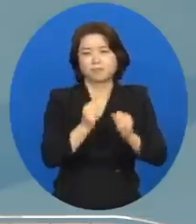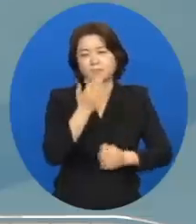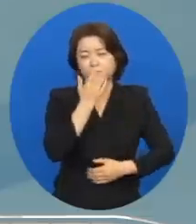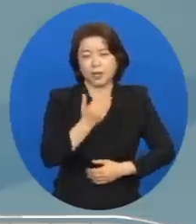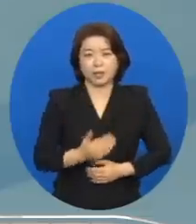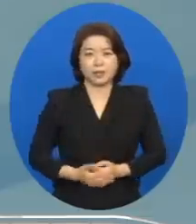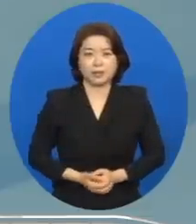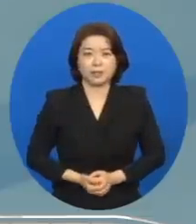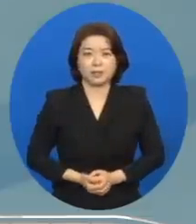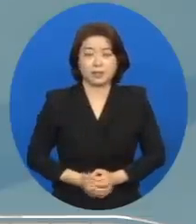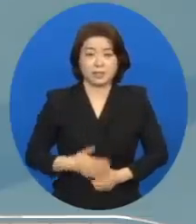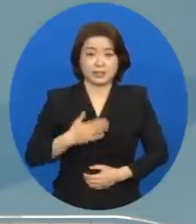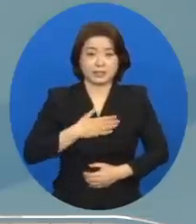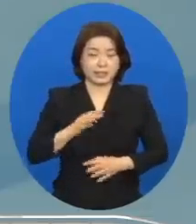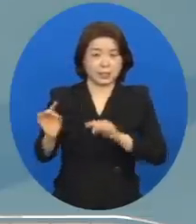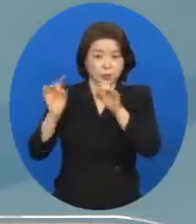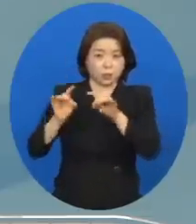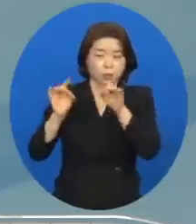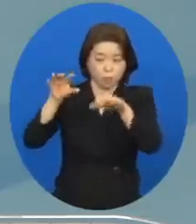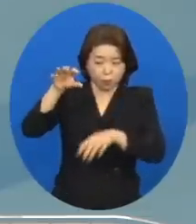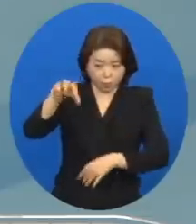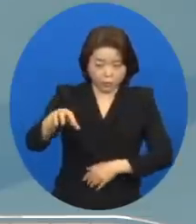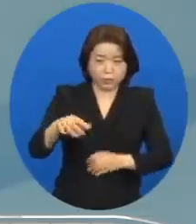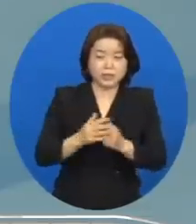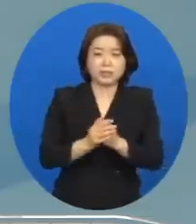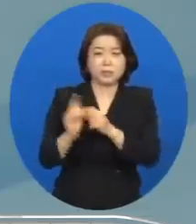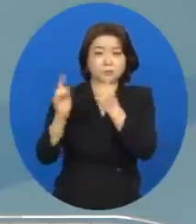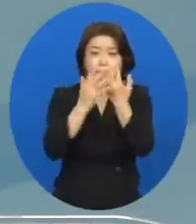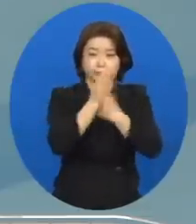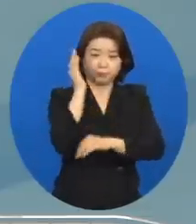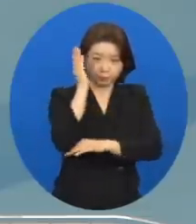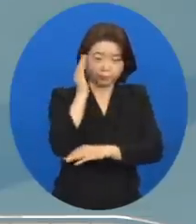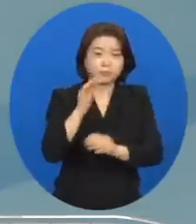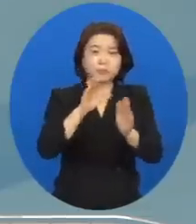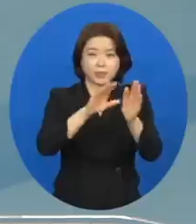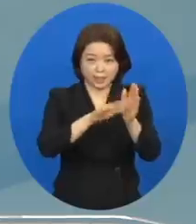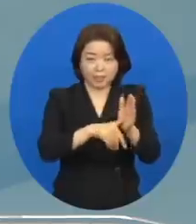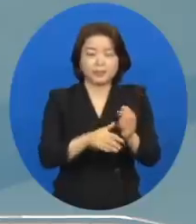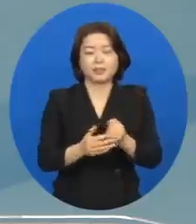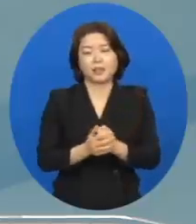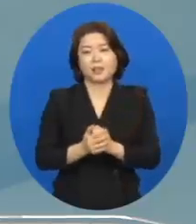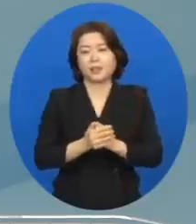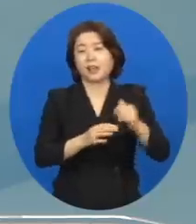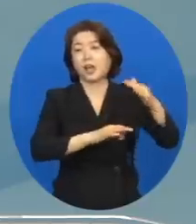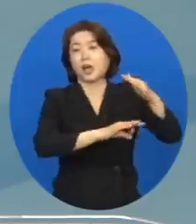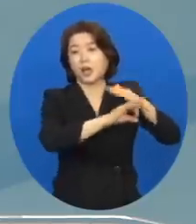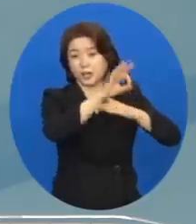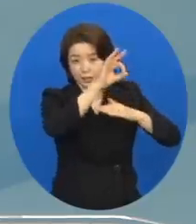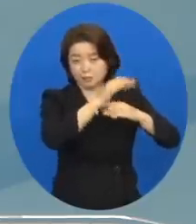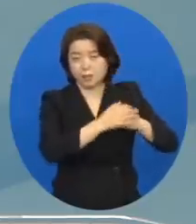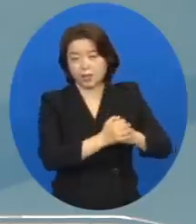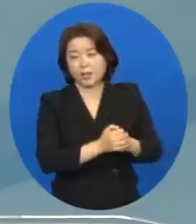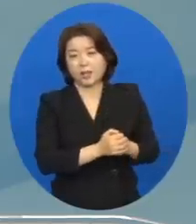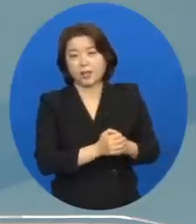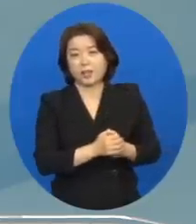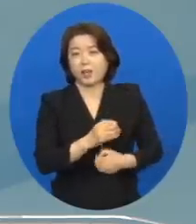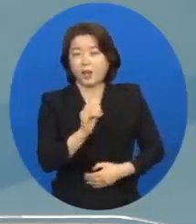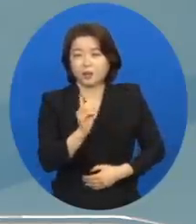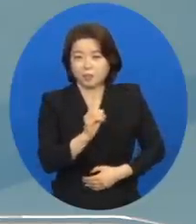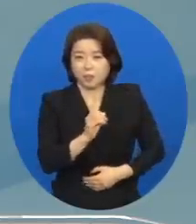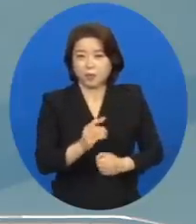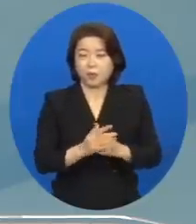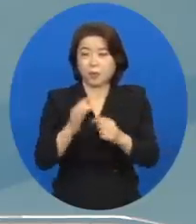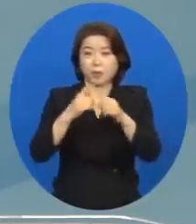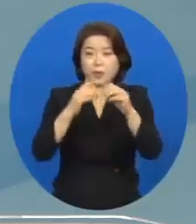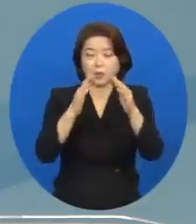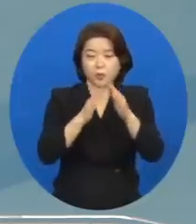제가 호주에서 한번 집회를 하는데 아침에 이제 그